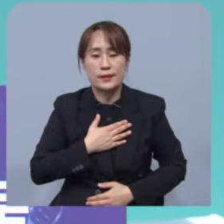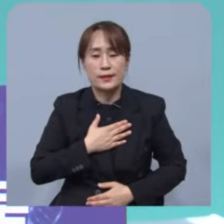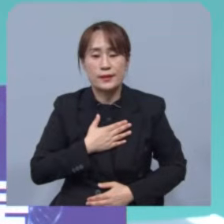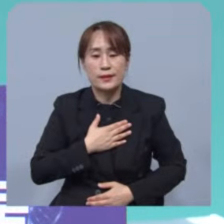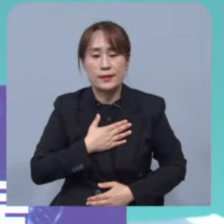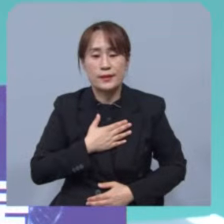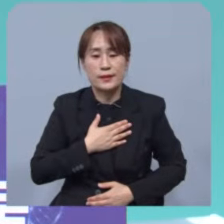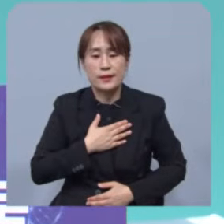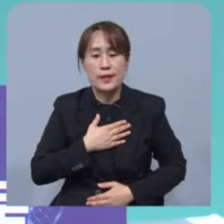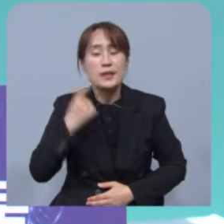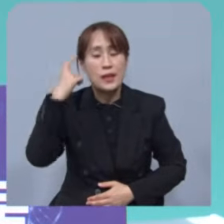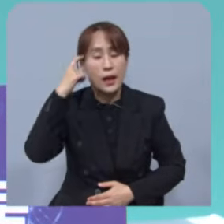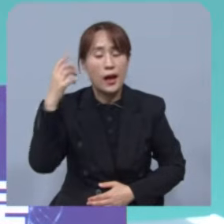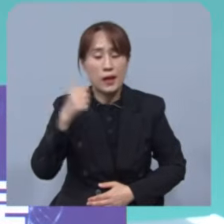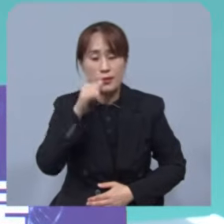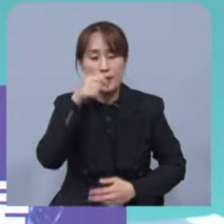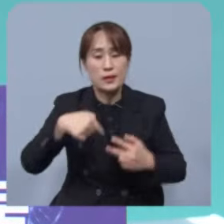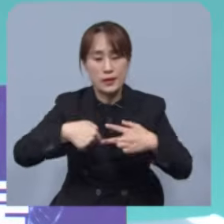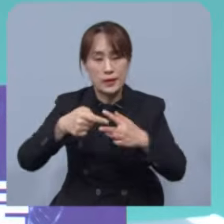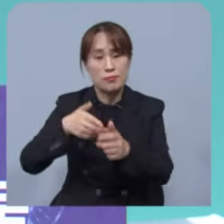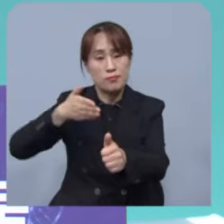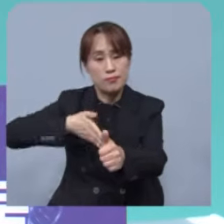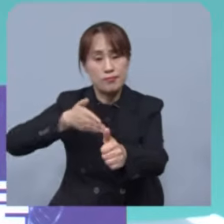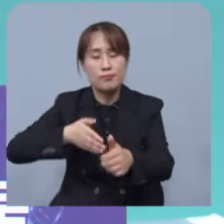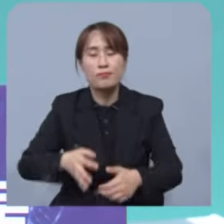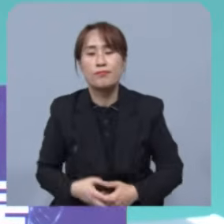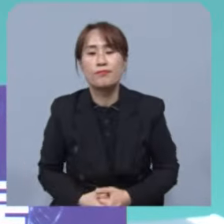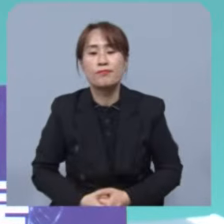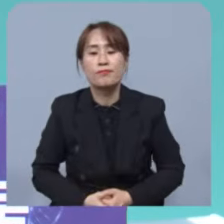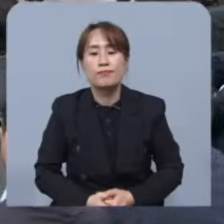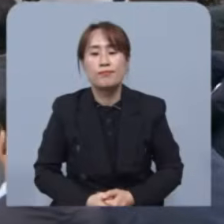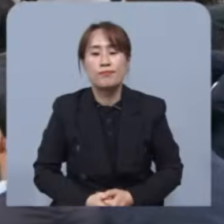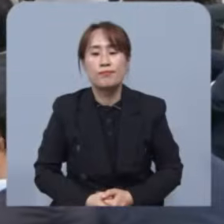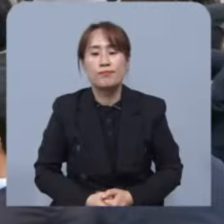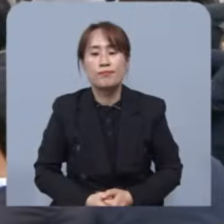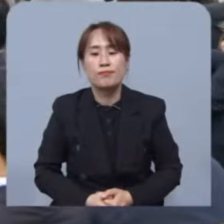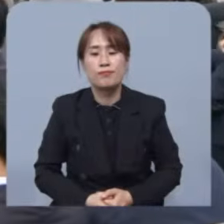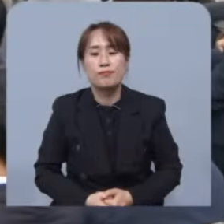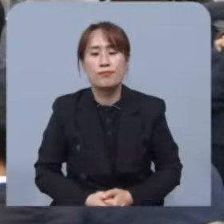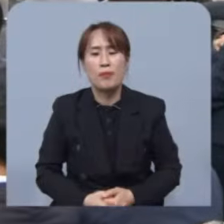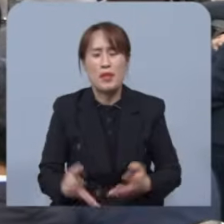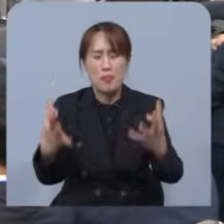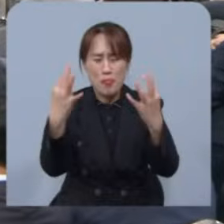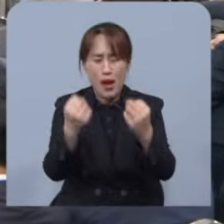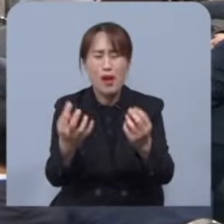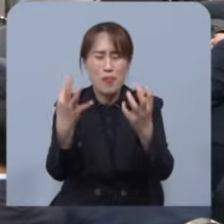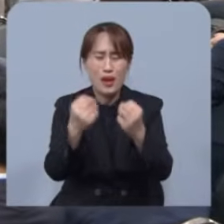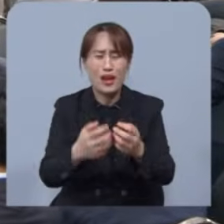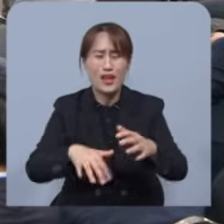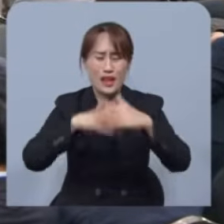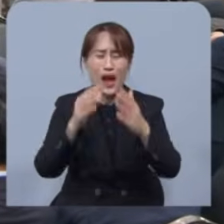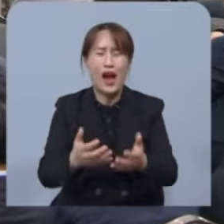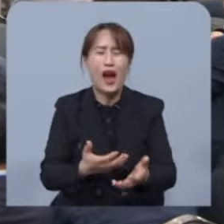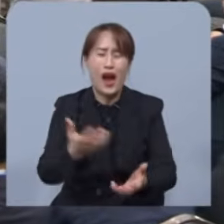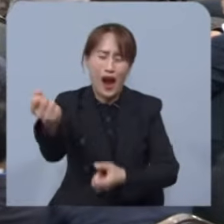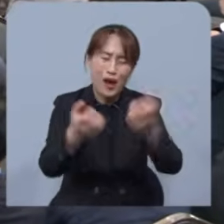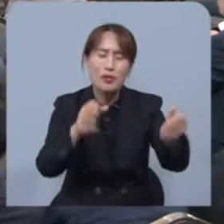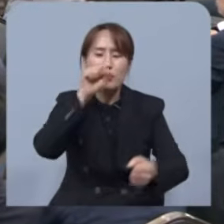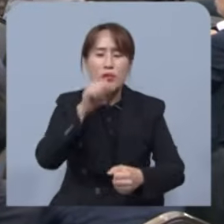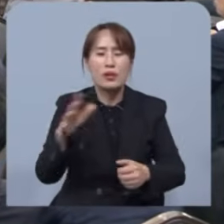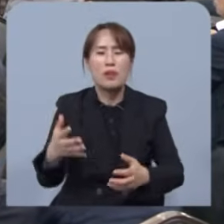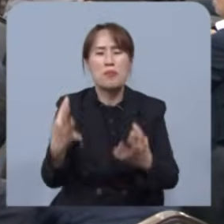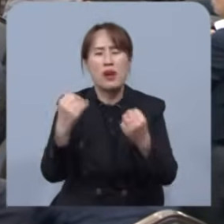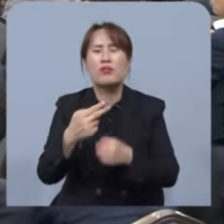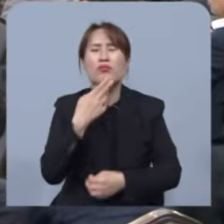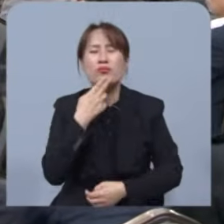컨셉이라고 할까? 그런 거 가지고 있다는 걸 좀 이해해 주시면 좋을 것 같습니다. 아주 많아가지고 막 전부 싹 다 안 하고 다 잘 살면 좋겠는데 좀 그렇게 하긴